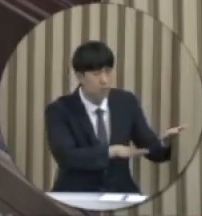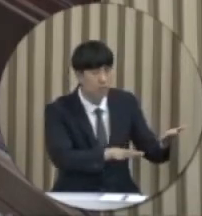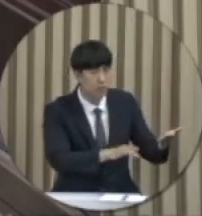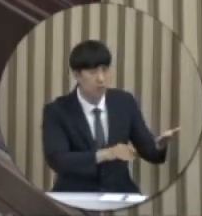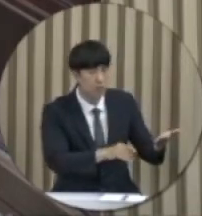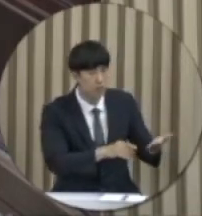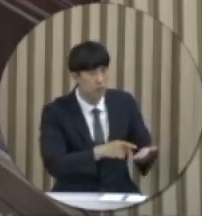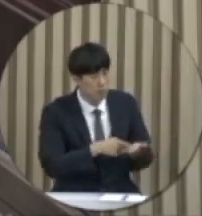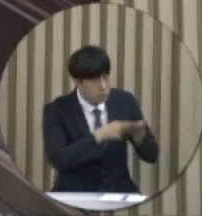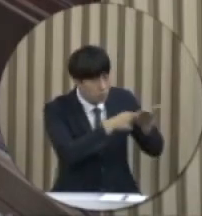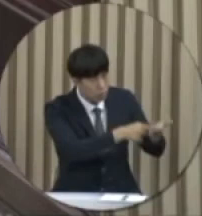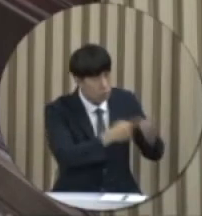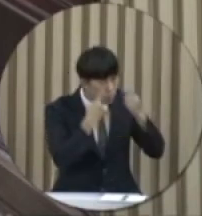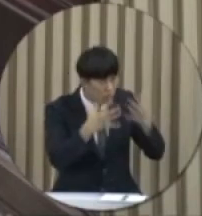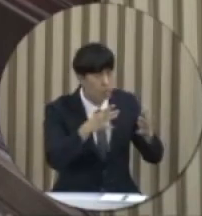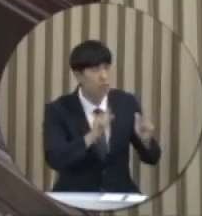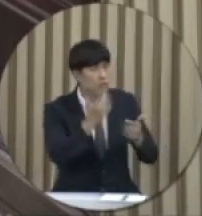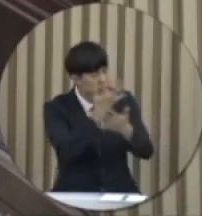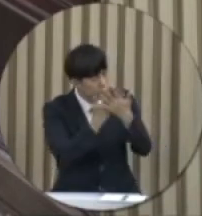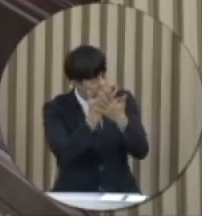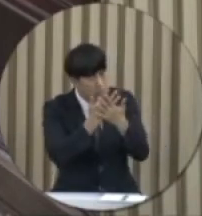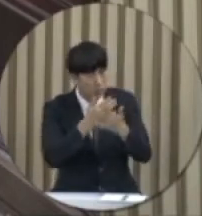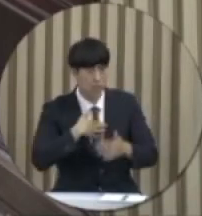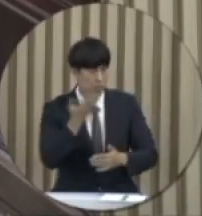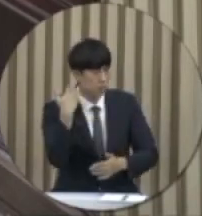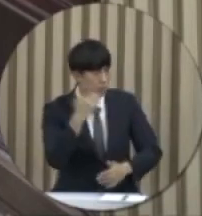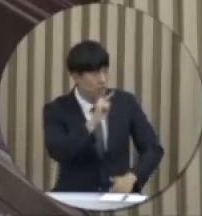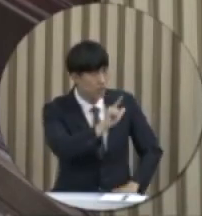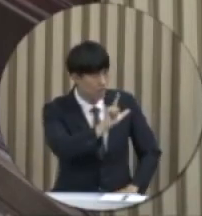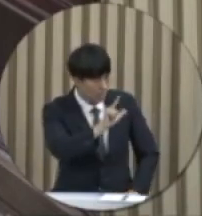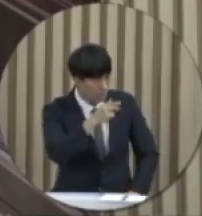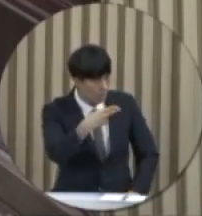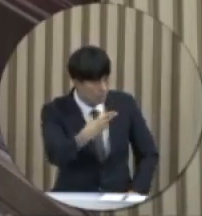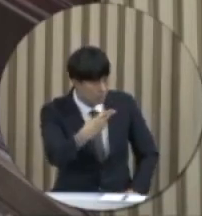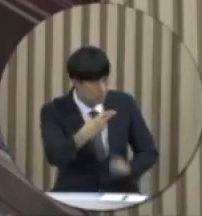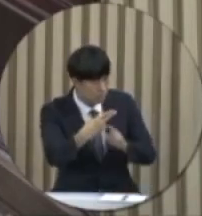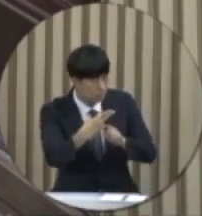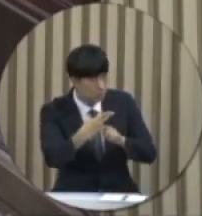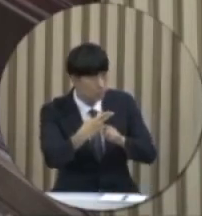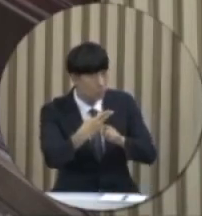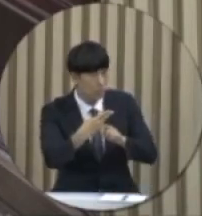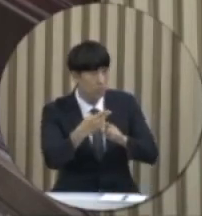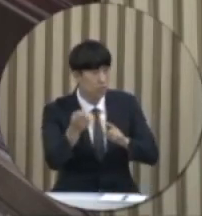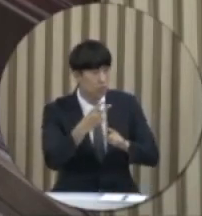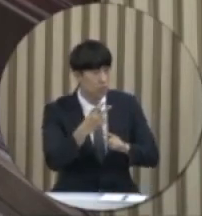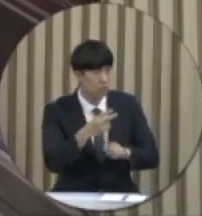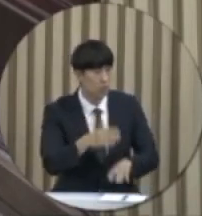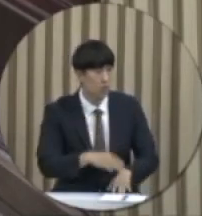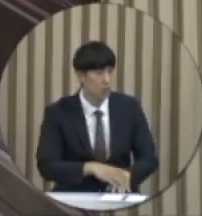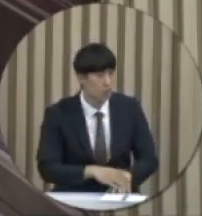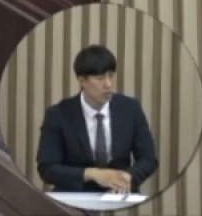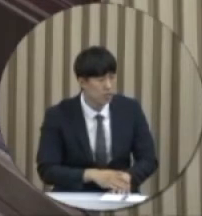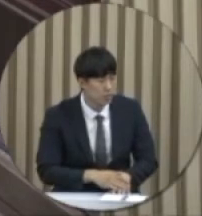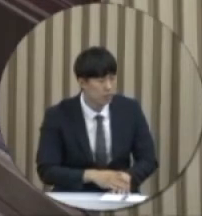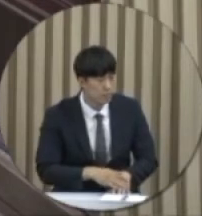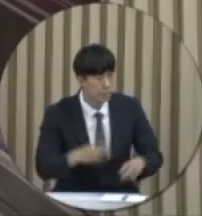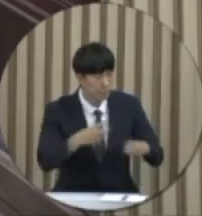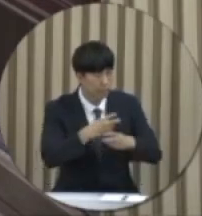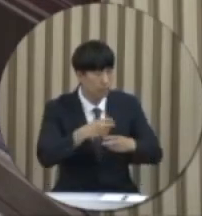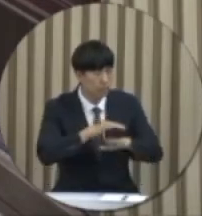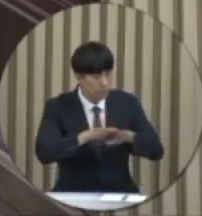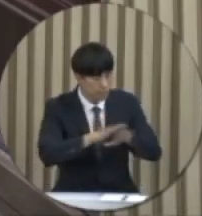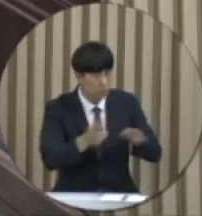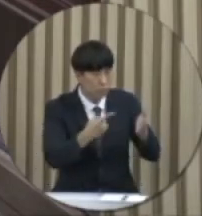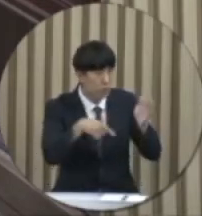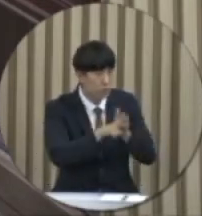않았습니다. 저는 얼마 전 LH하고 이 광역교통 개선 대책을 위해서 두